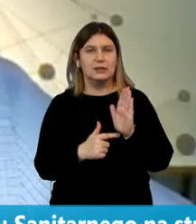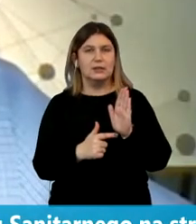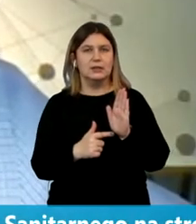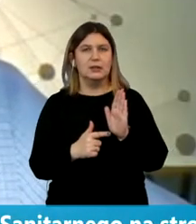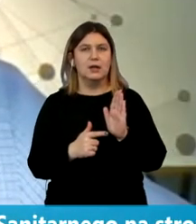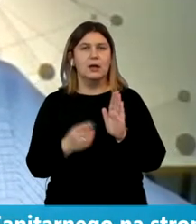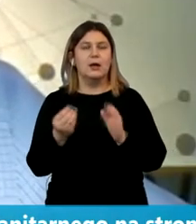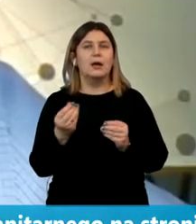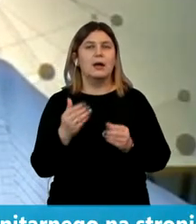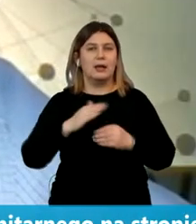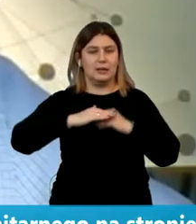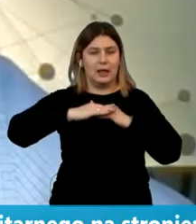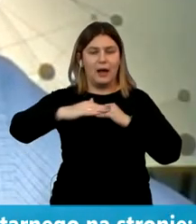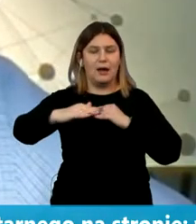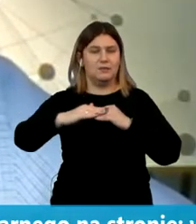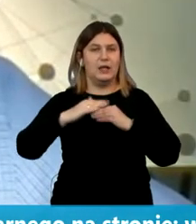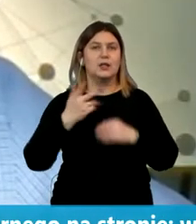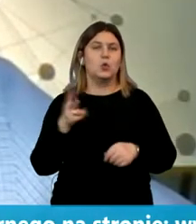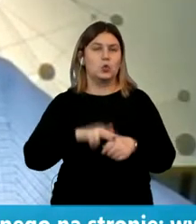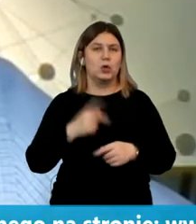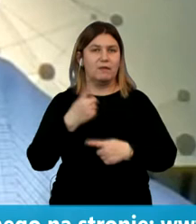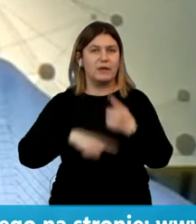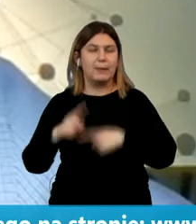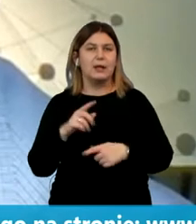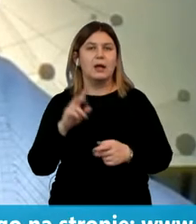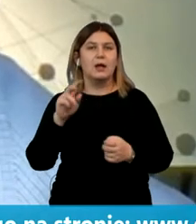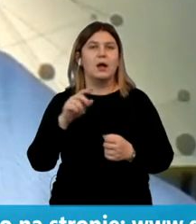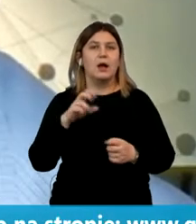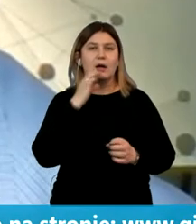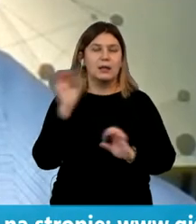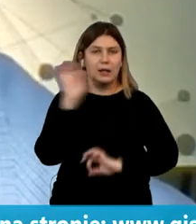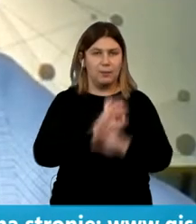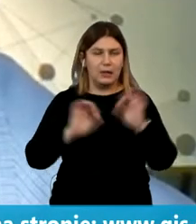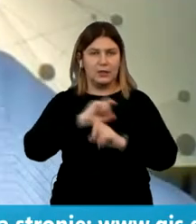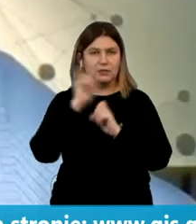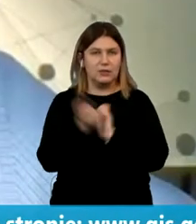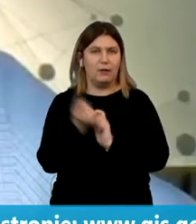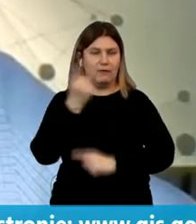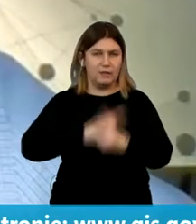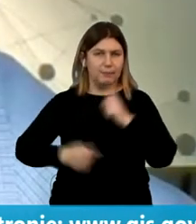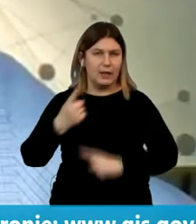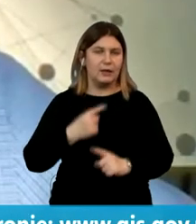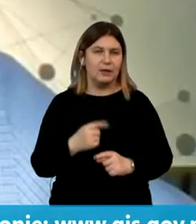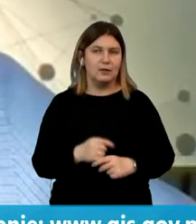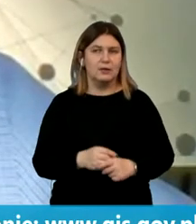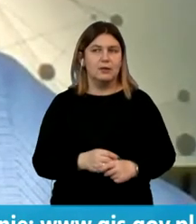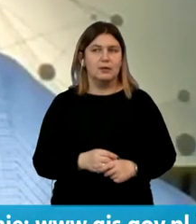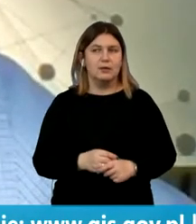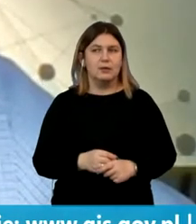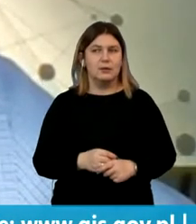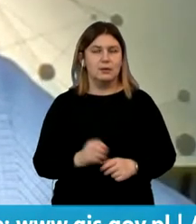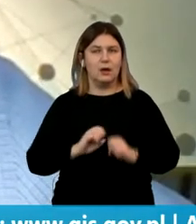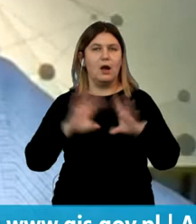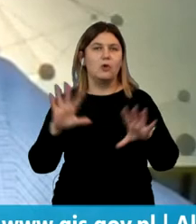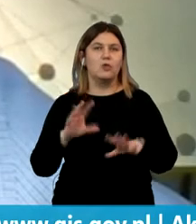nakładek, które są wymieniane. Mówię o takich remontach kompleksowych, czyli całych wymianach, bo oczywiście też jest